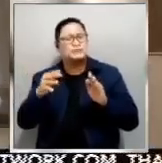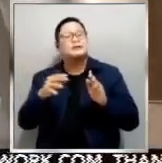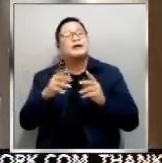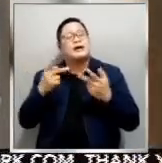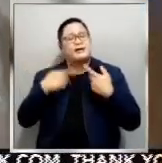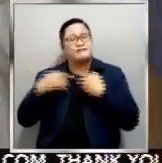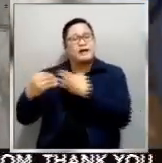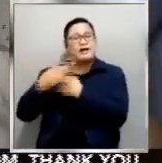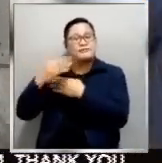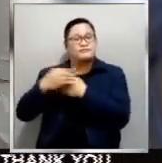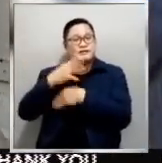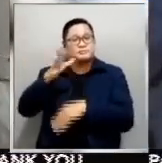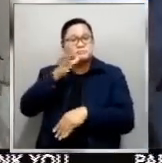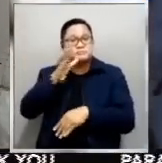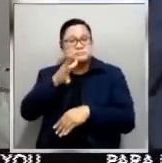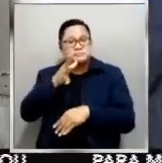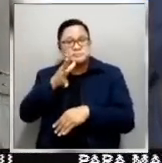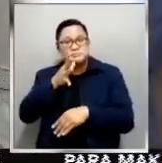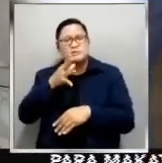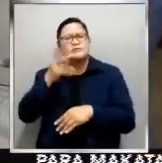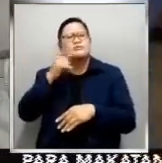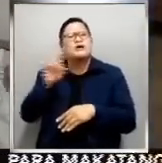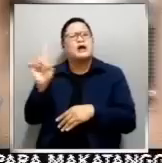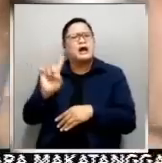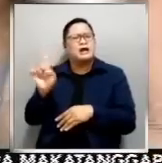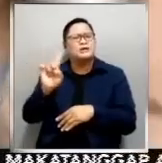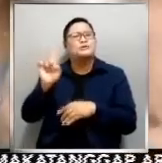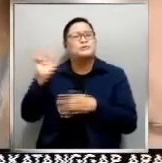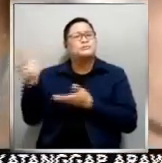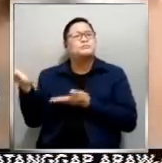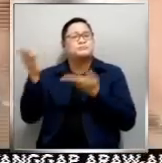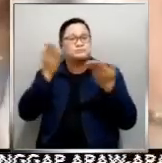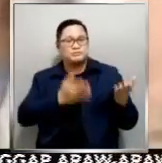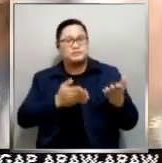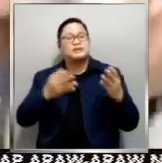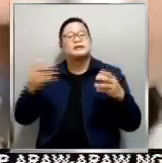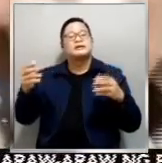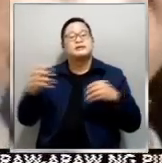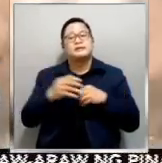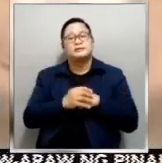mommy Mina sa mga bagay na pwedeng dalhin sa lock-in. Portable washing